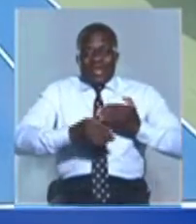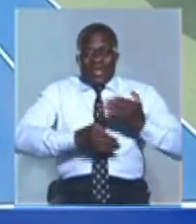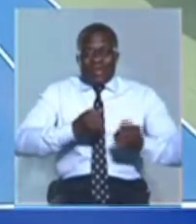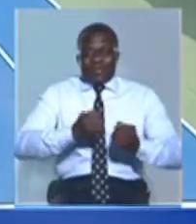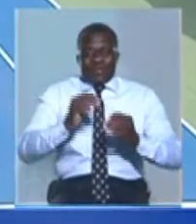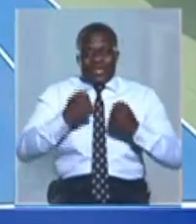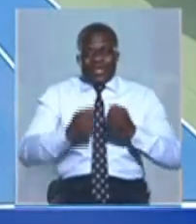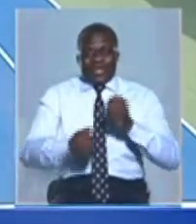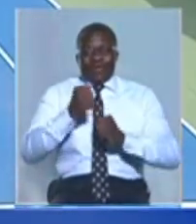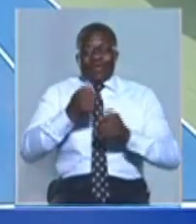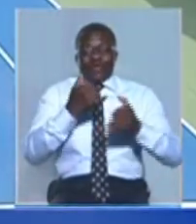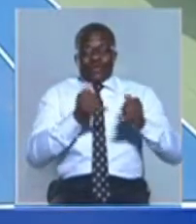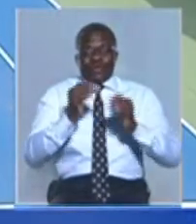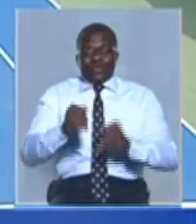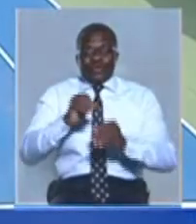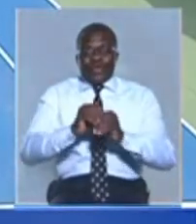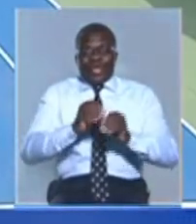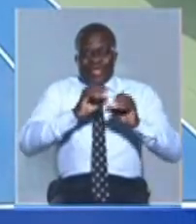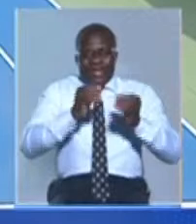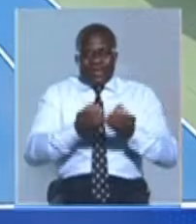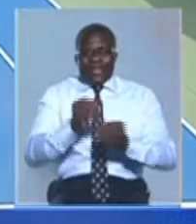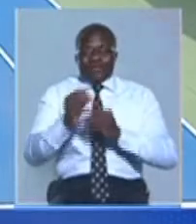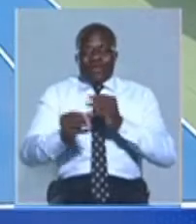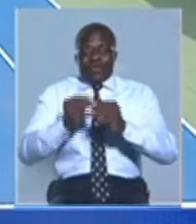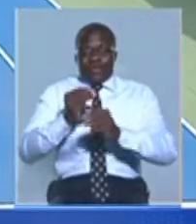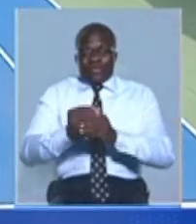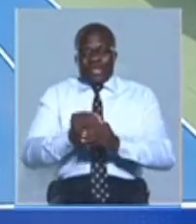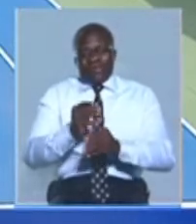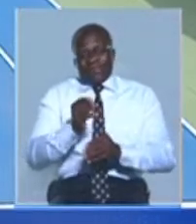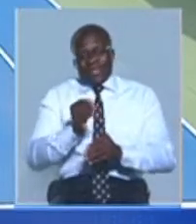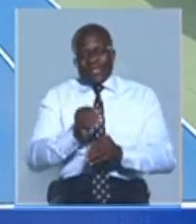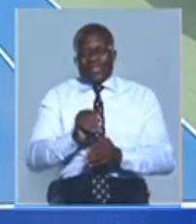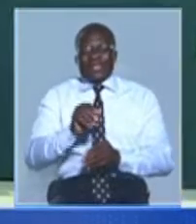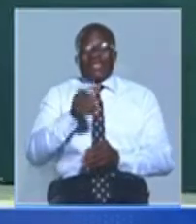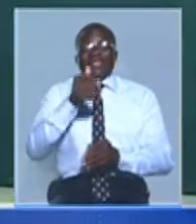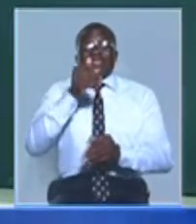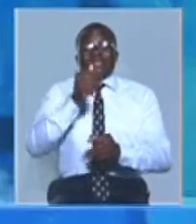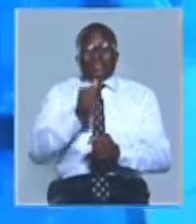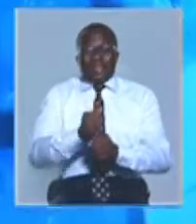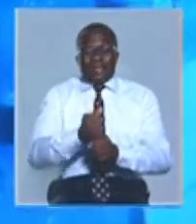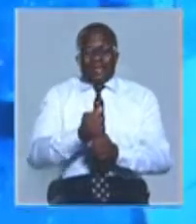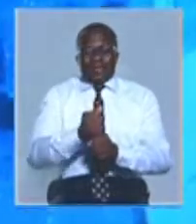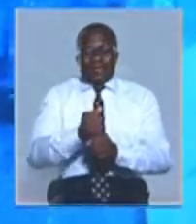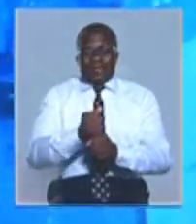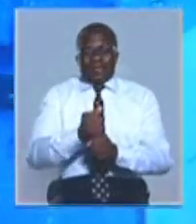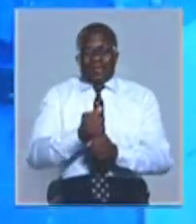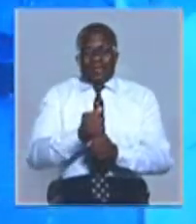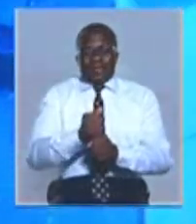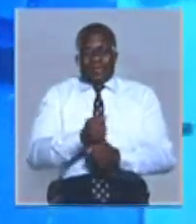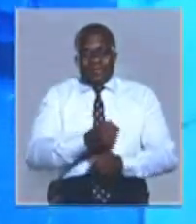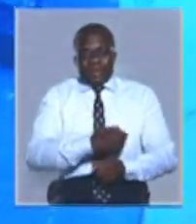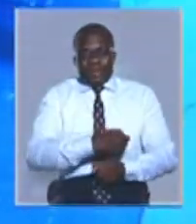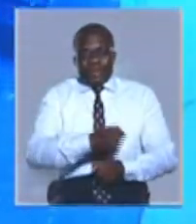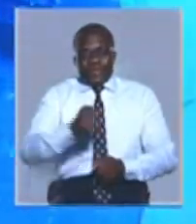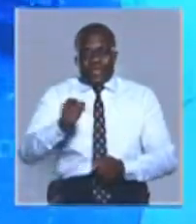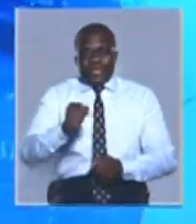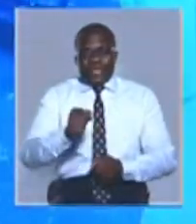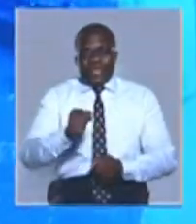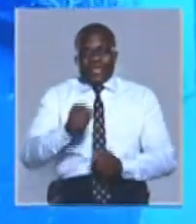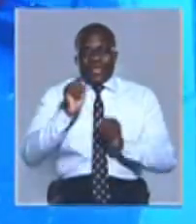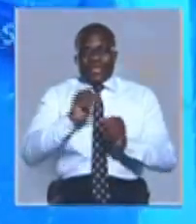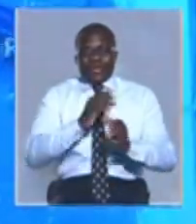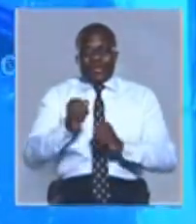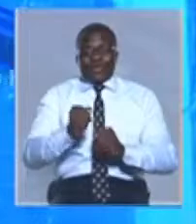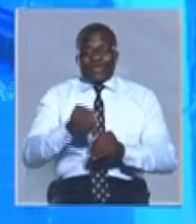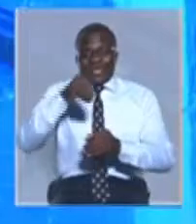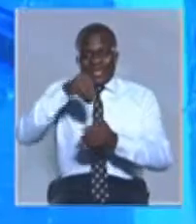est d'avoir plus de joueurs dans le classement mondial d'ici 10 ans. Le tennis qui pourrait peut-être